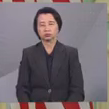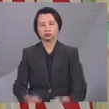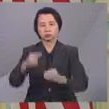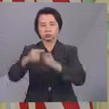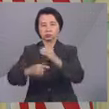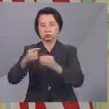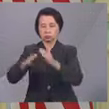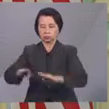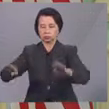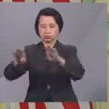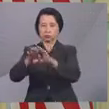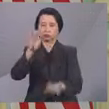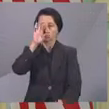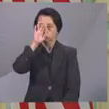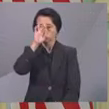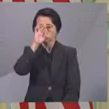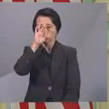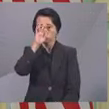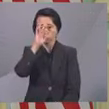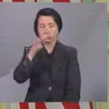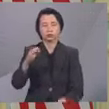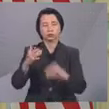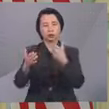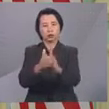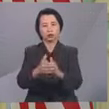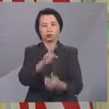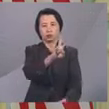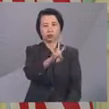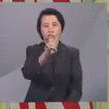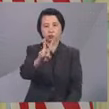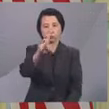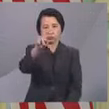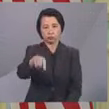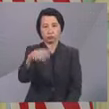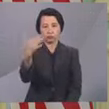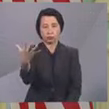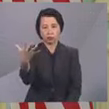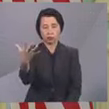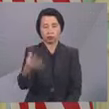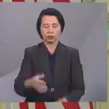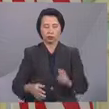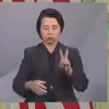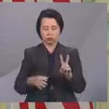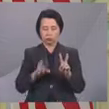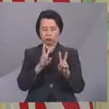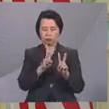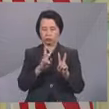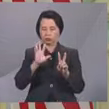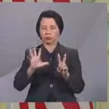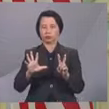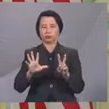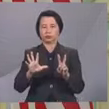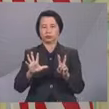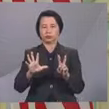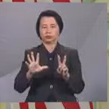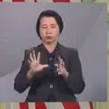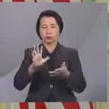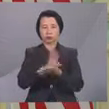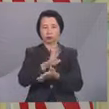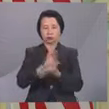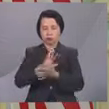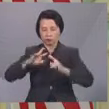Mengenai berita palsu, sehingga 22 Mei, sebanyak 265